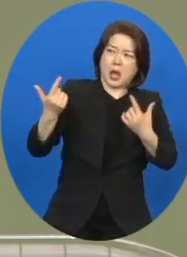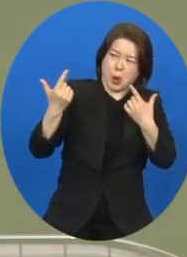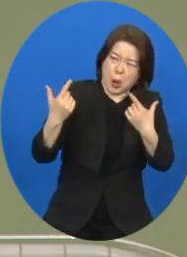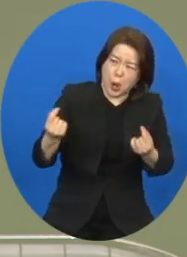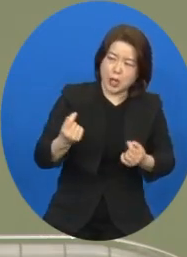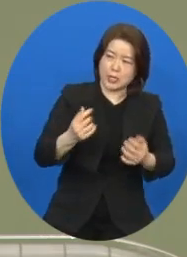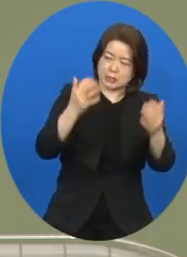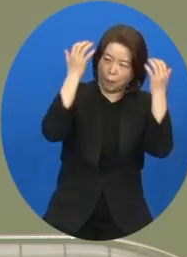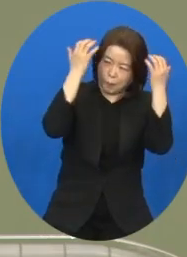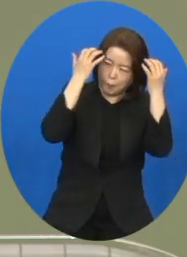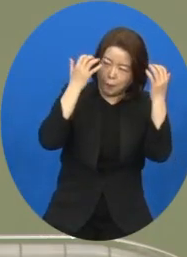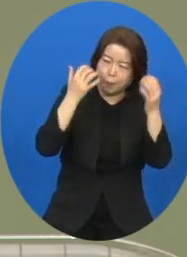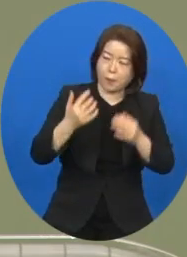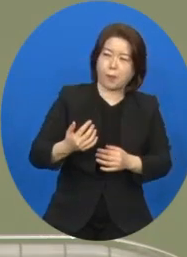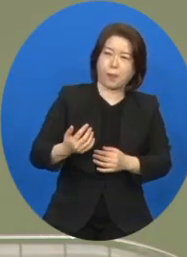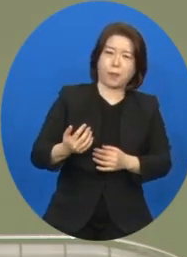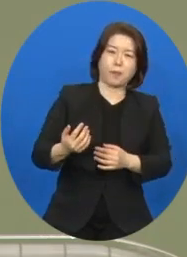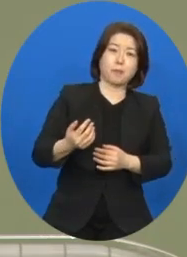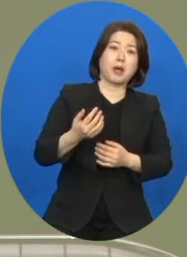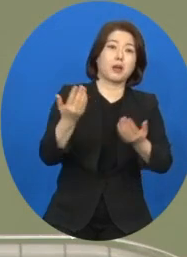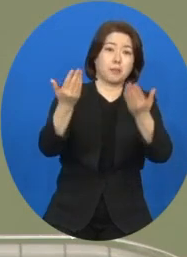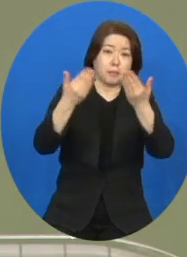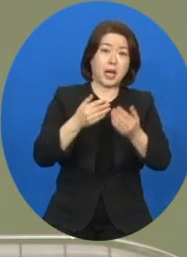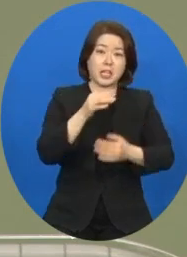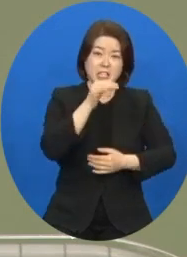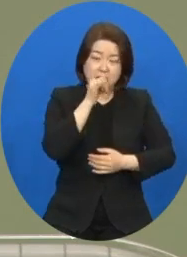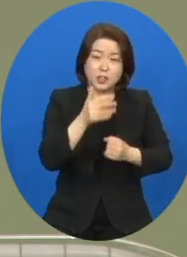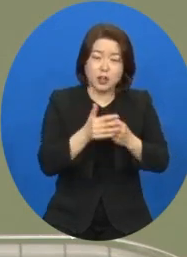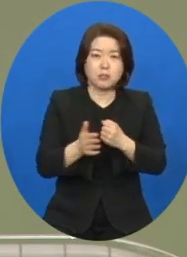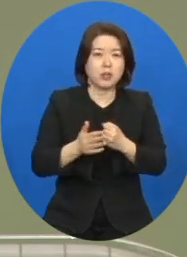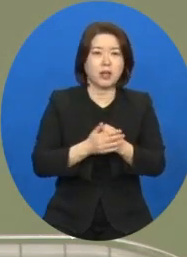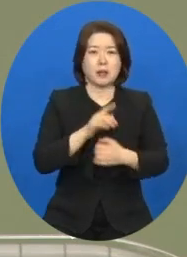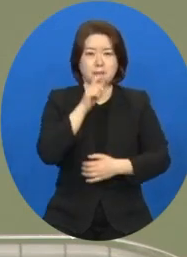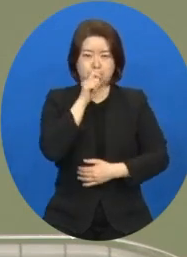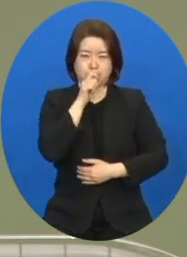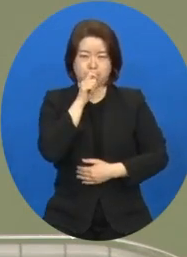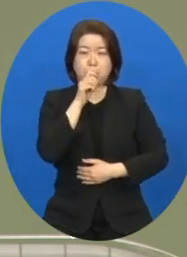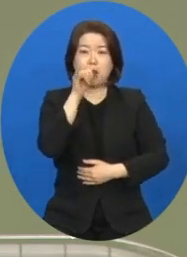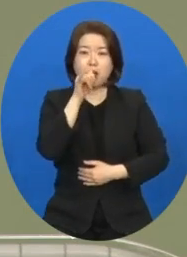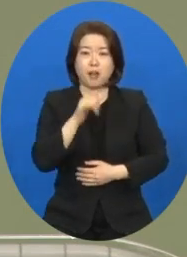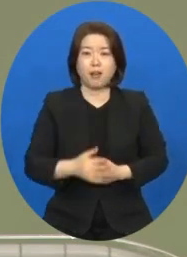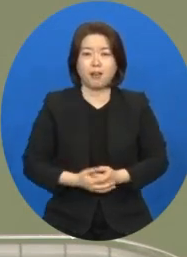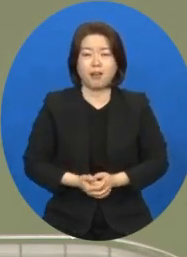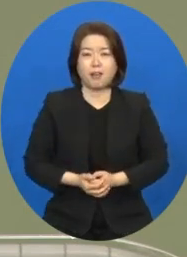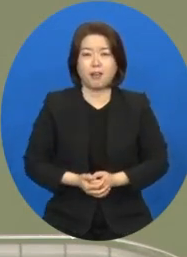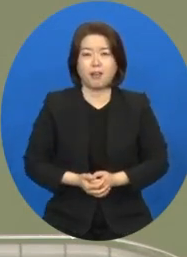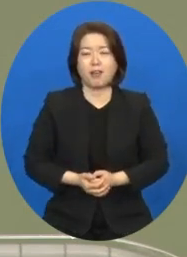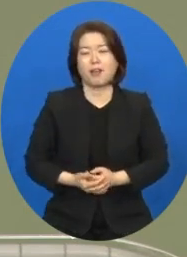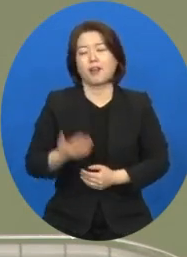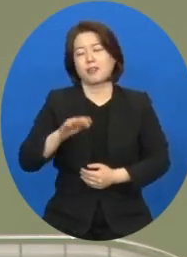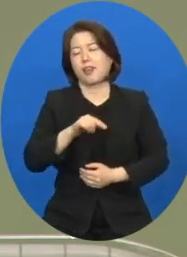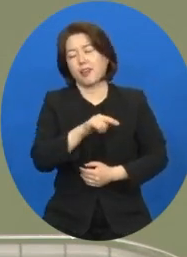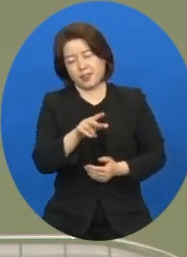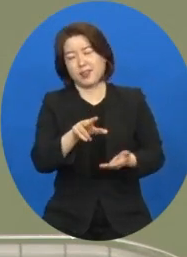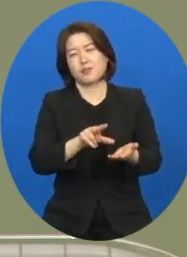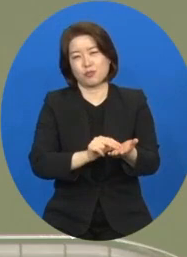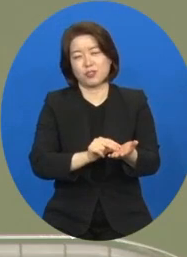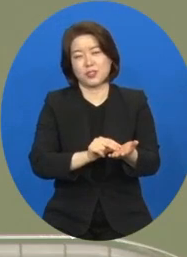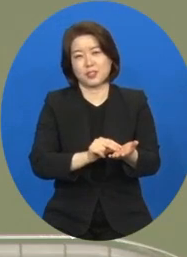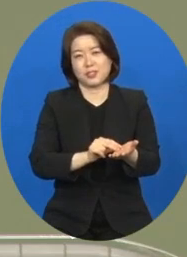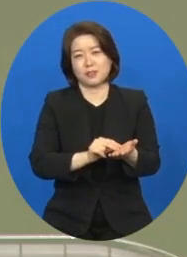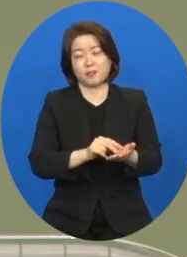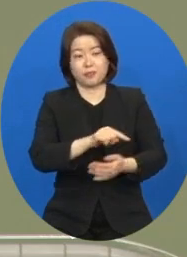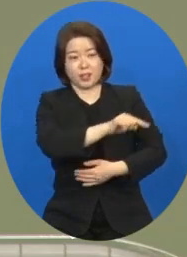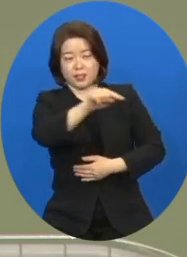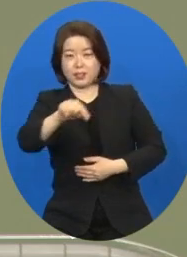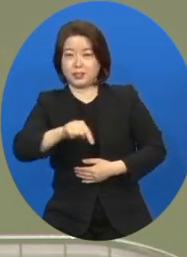뻔하니까 말을 안 한 거죠. 근데 바로 이것이 문제예요. 그들